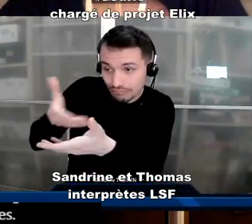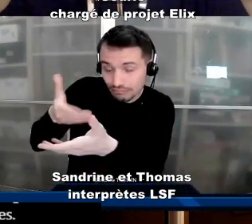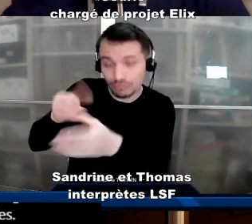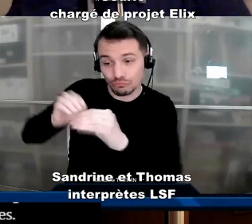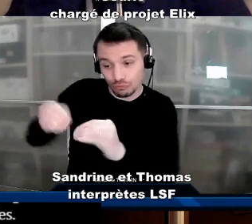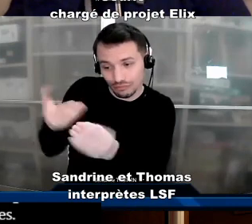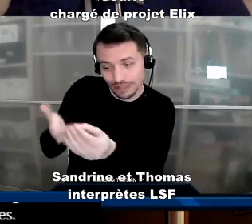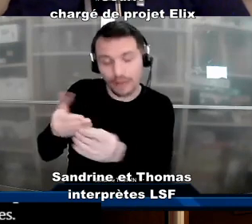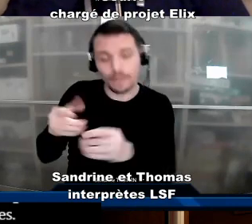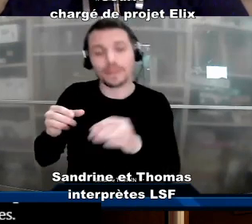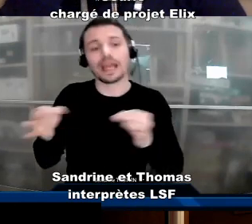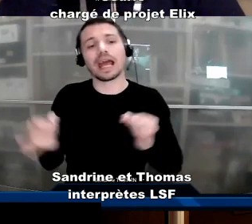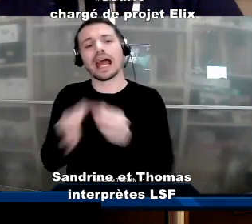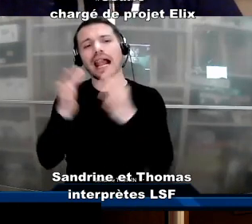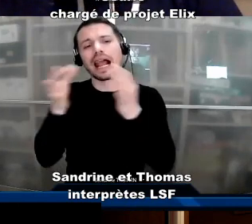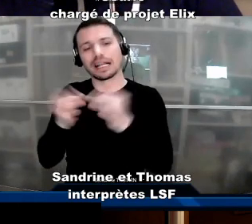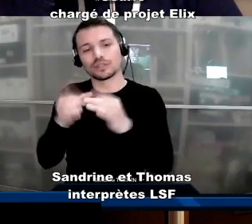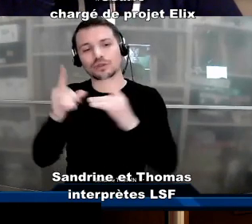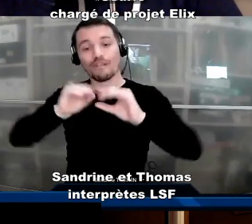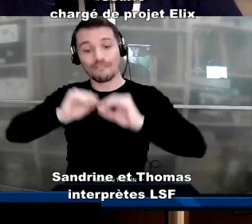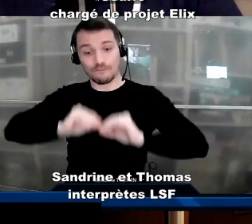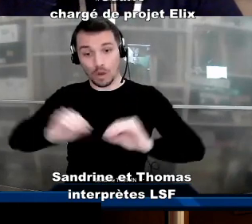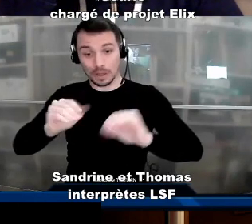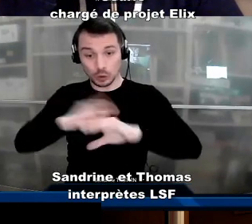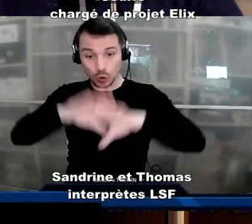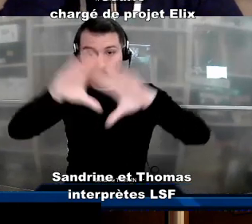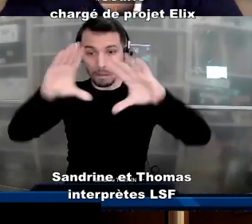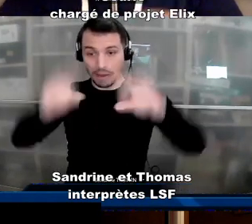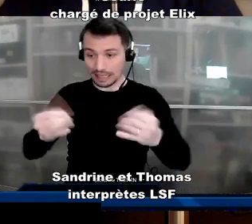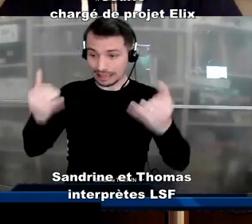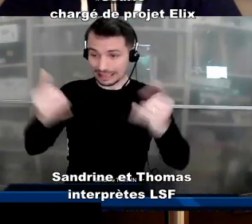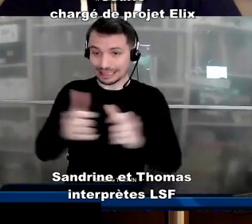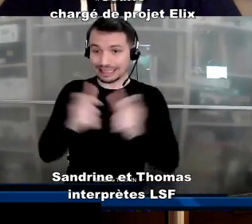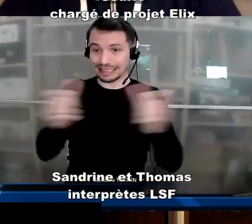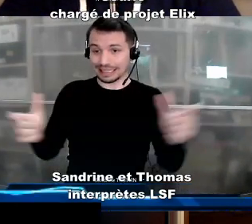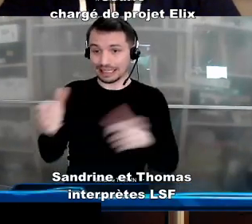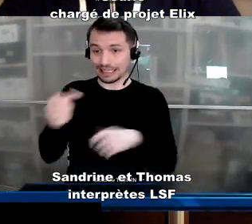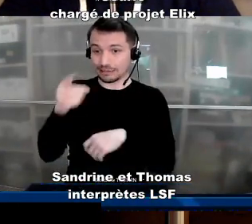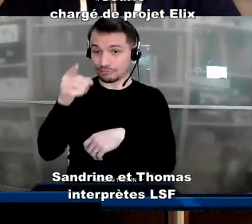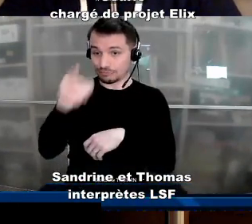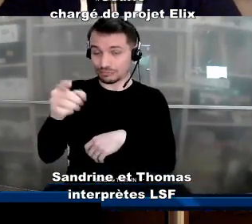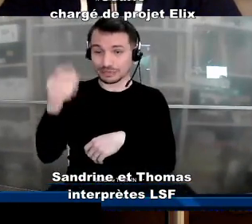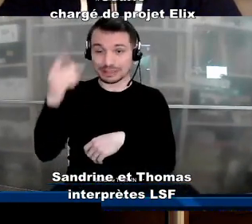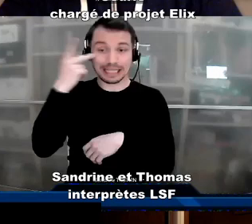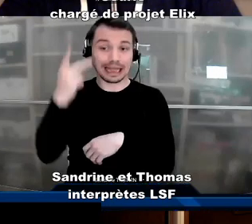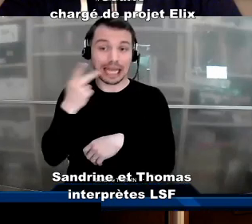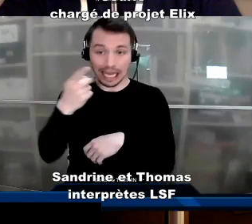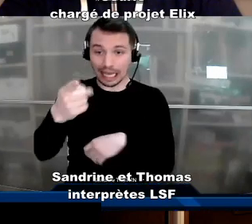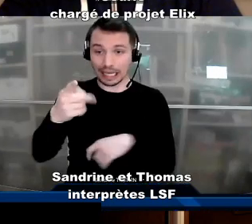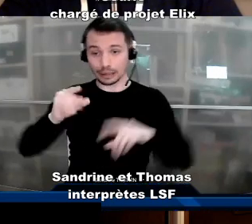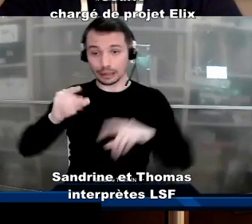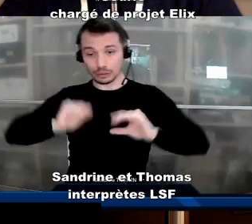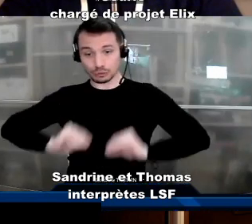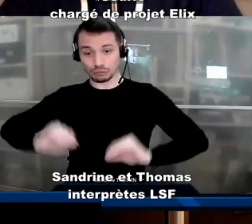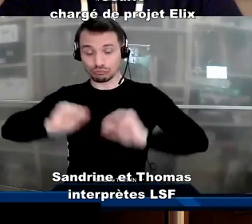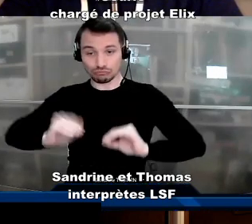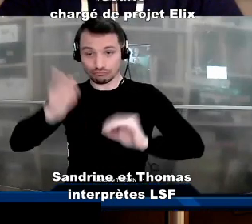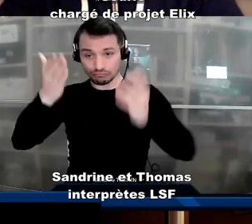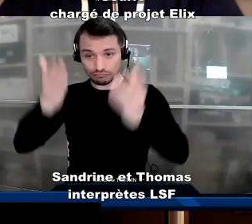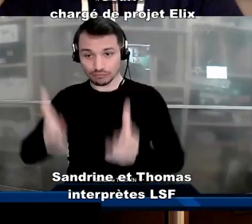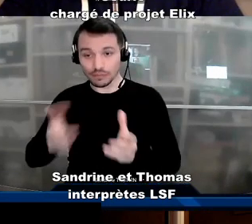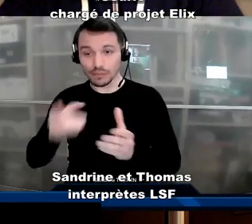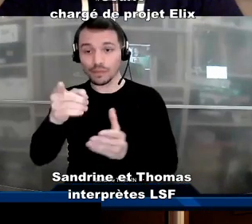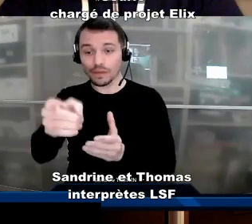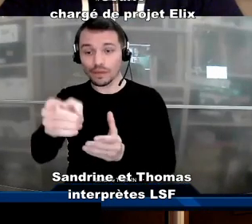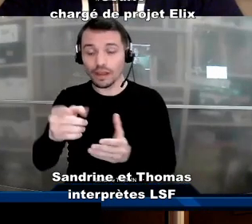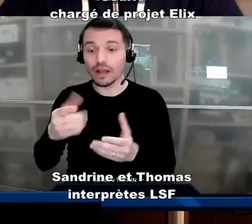Elix, c'est aussi des formations. Alors, des formations en présentiel dans nos locaux, hein, que Cédric peut être amené à animer. Bientôt, et